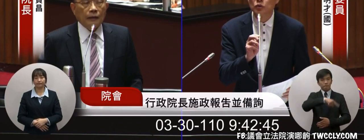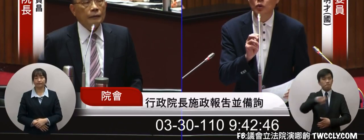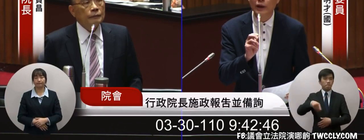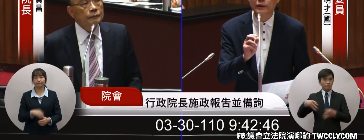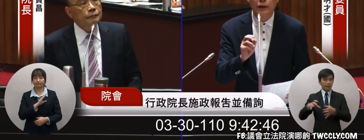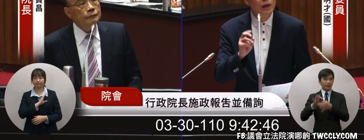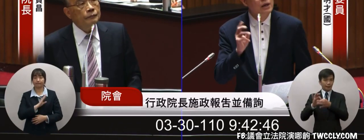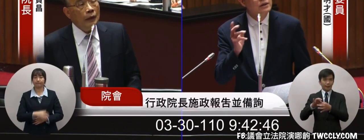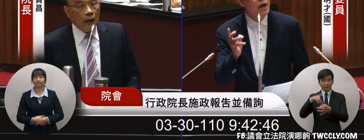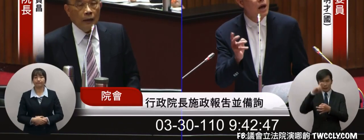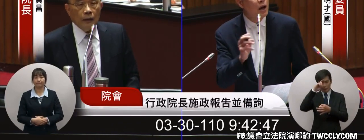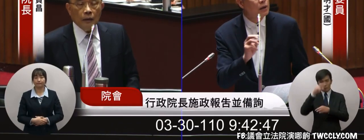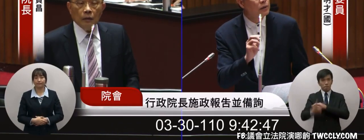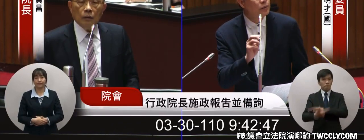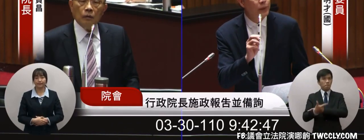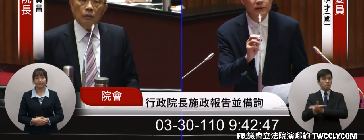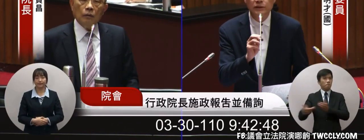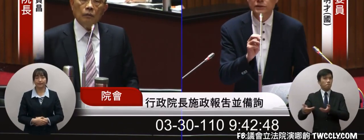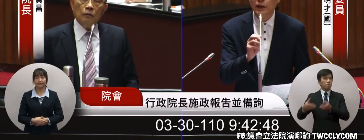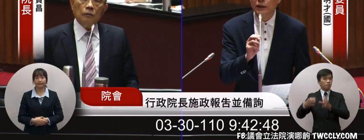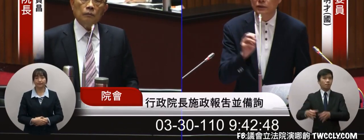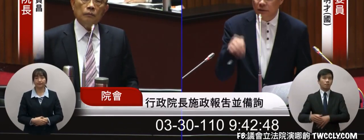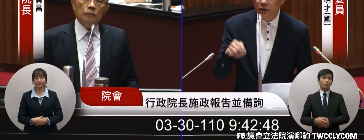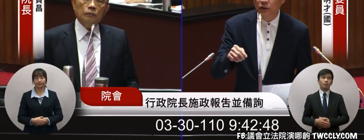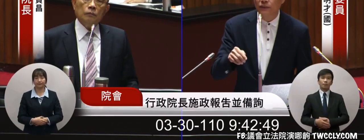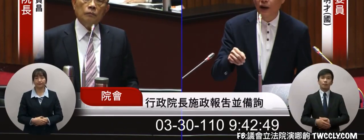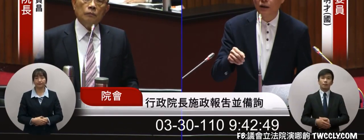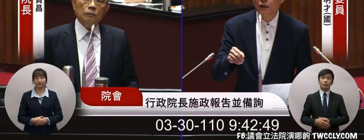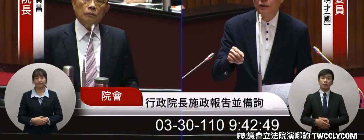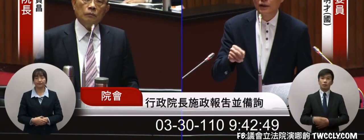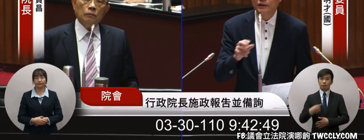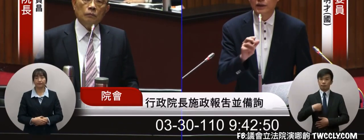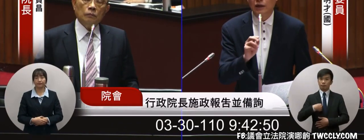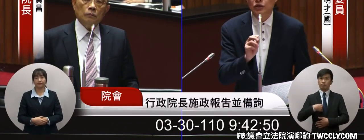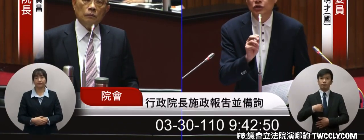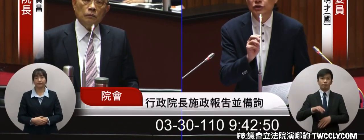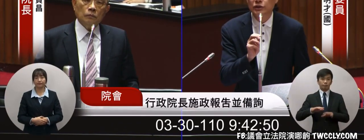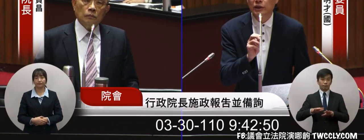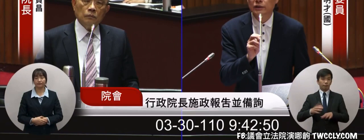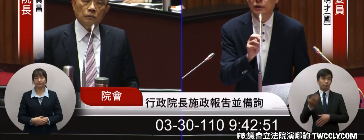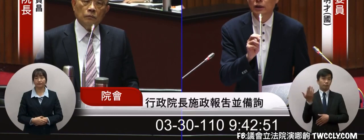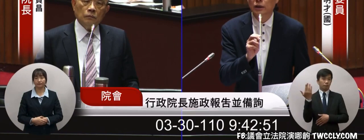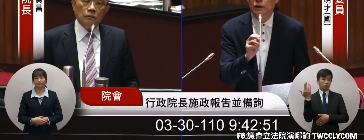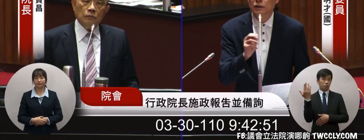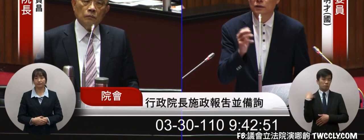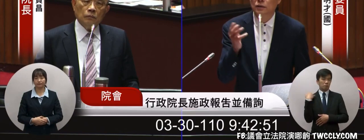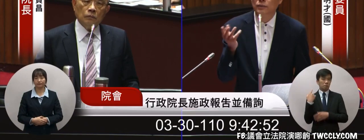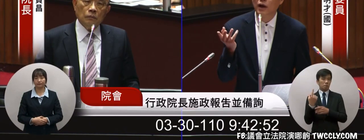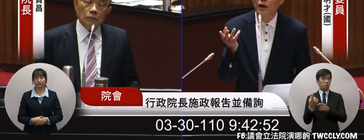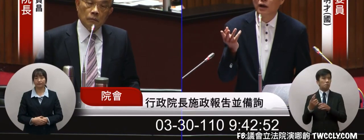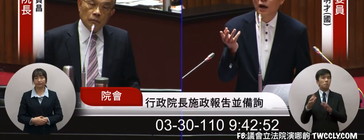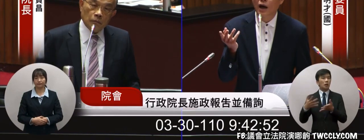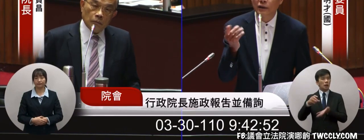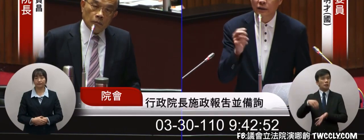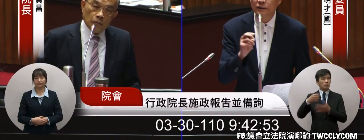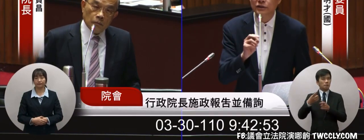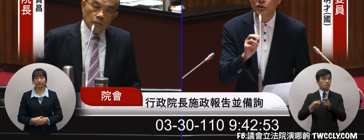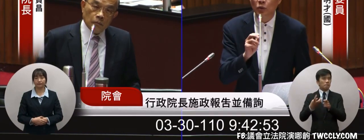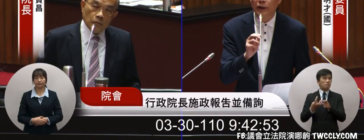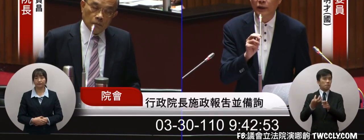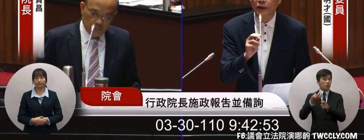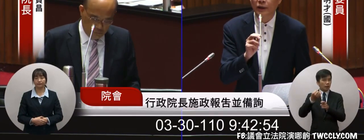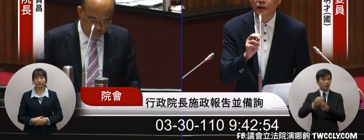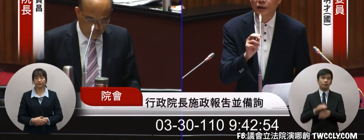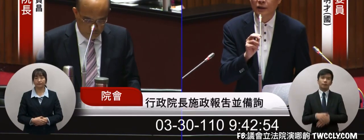速度快一點那本席在這個地方大概講了十幾年的我們安坑